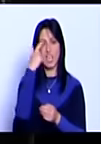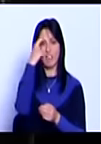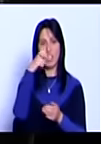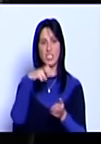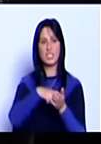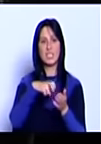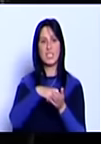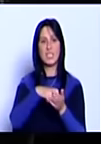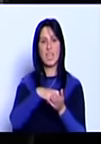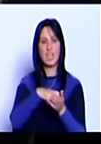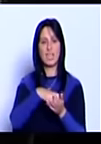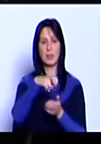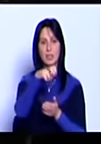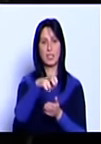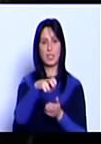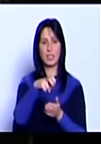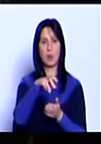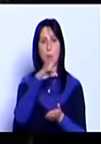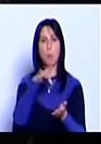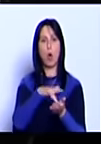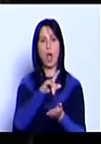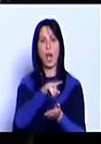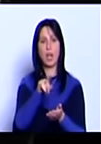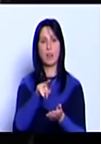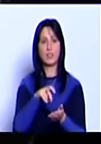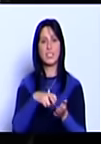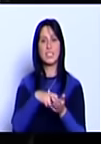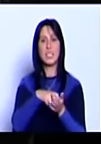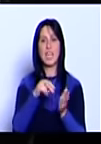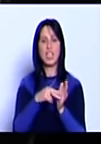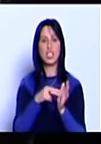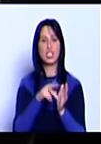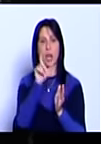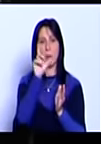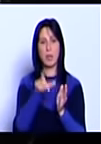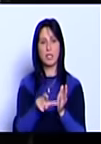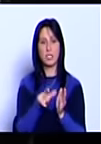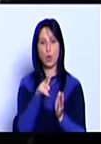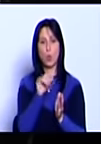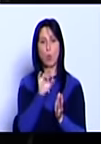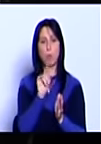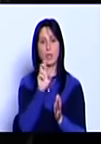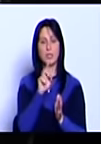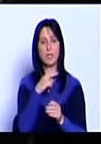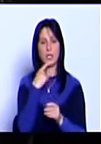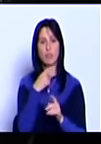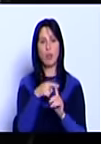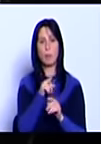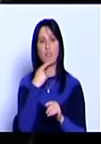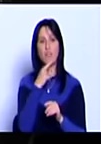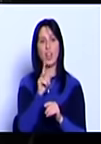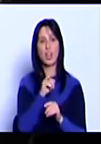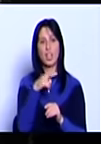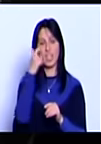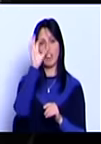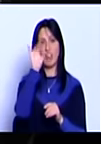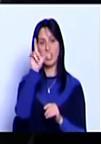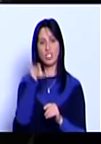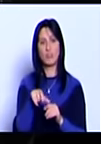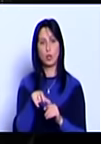წერილით, მორიგი წერილით მიმართა მოქალაქეებს, მან ეს წერილით შეაფასა ბატონმა გუბაზმა და ისაუბრა ბიძინა